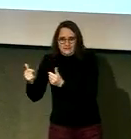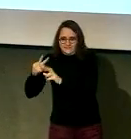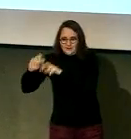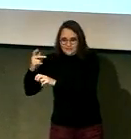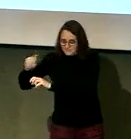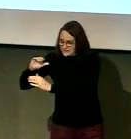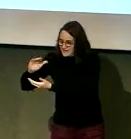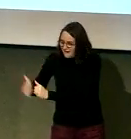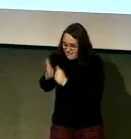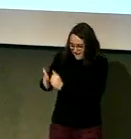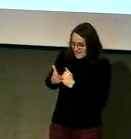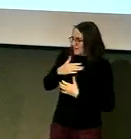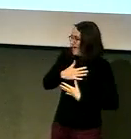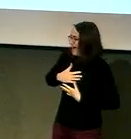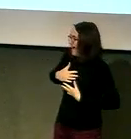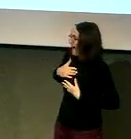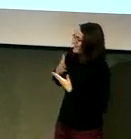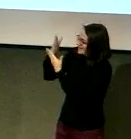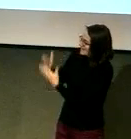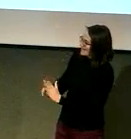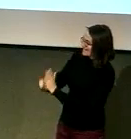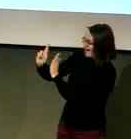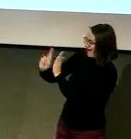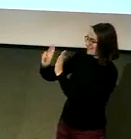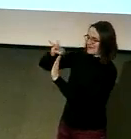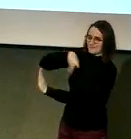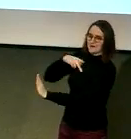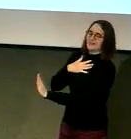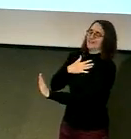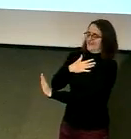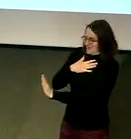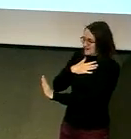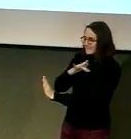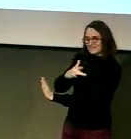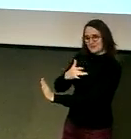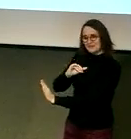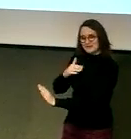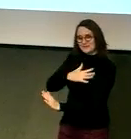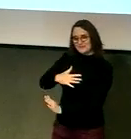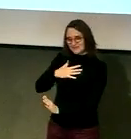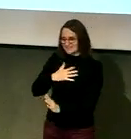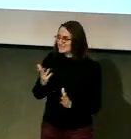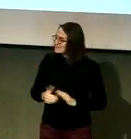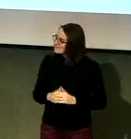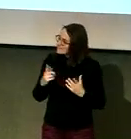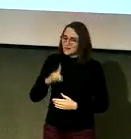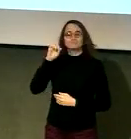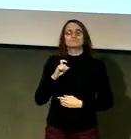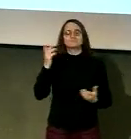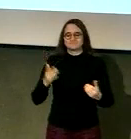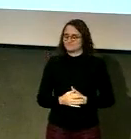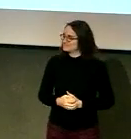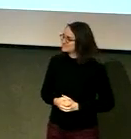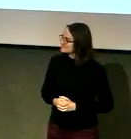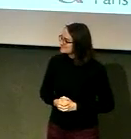c'est un plaisir de parler avec une référence bibliographique, face à face. Et là, c'est parti. C'est parti.